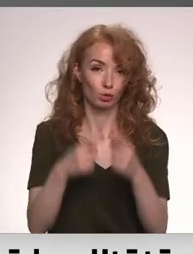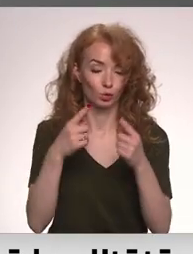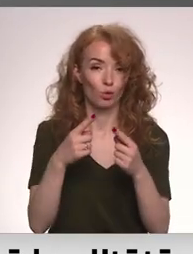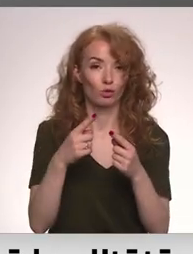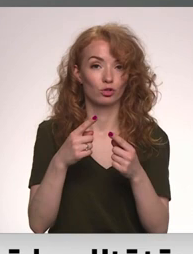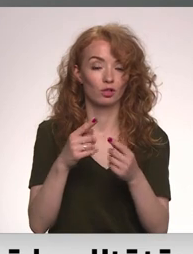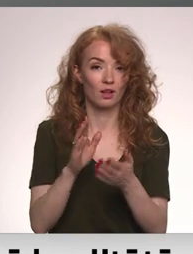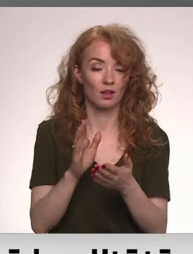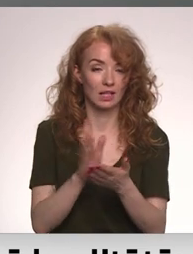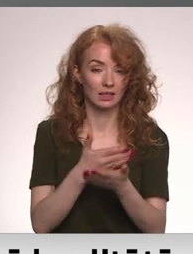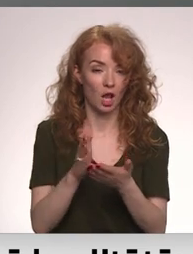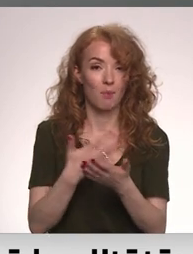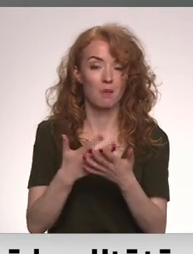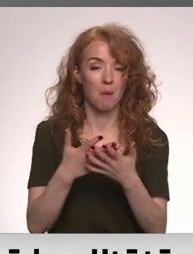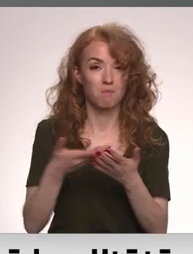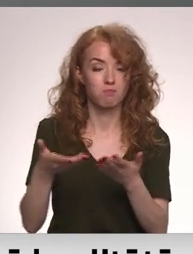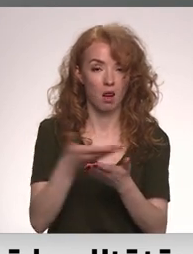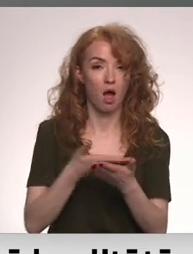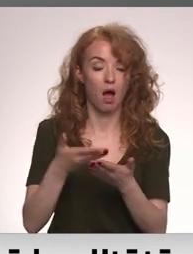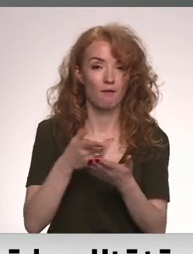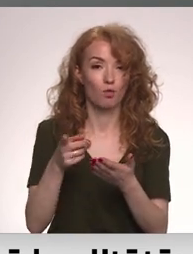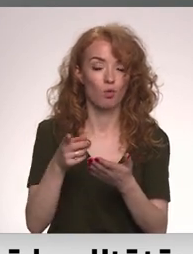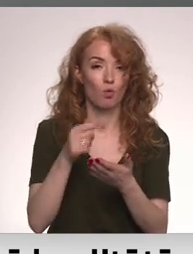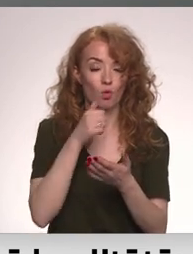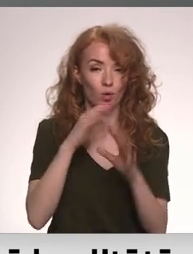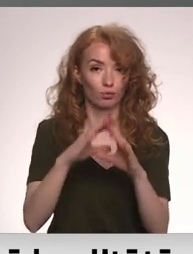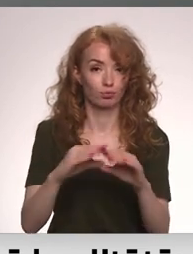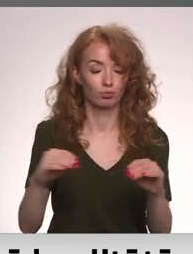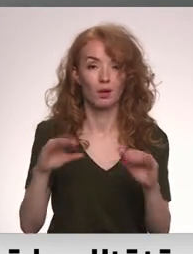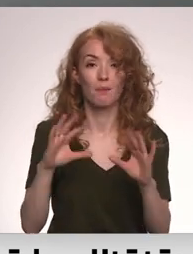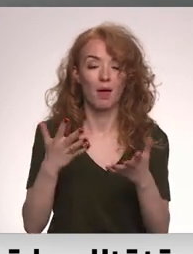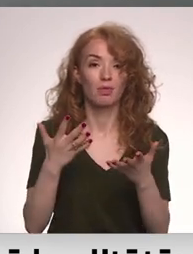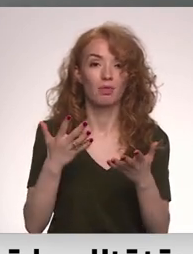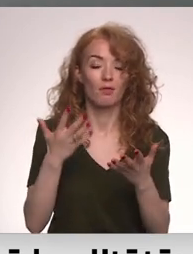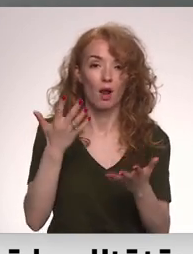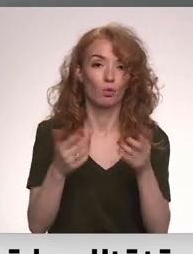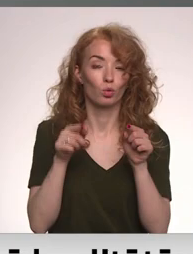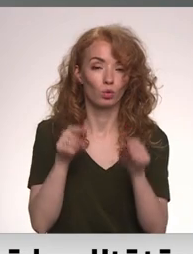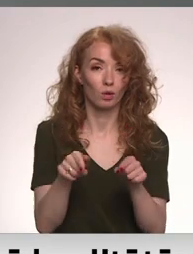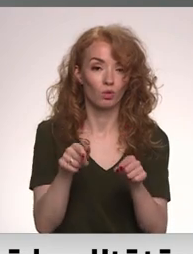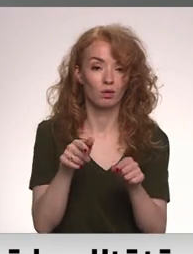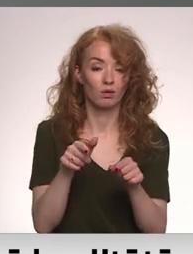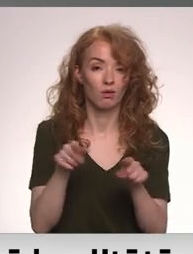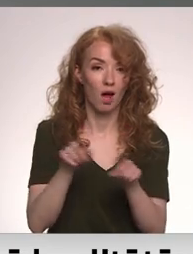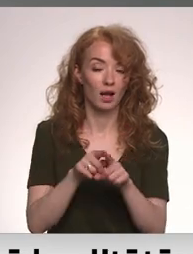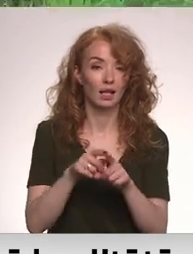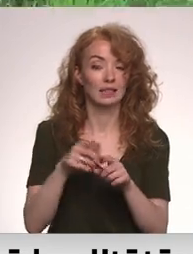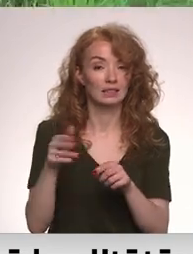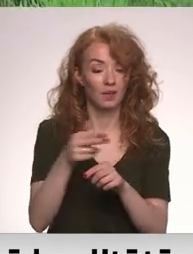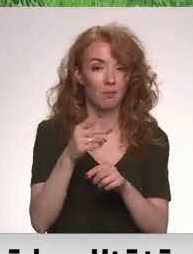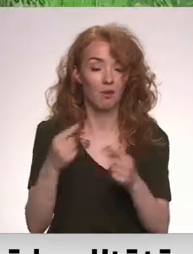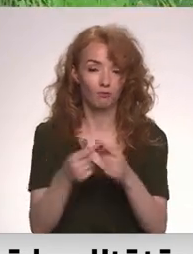risinājumi meliorācijas sistēmās, bet tur jāskatās, vai tās ūdens teces nav interesantas arī migrējošām